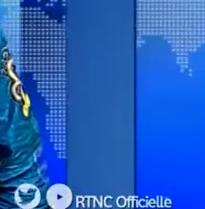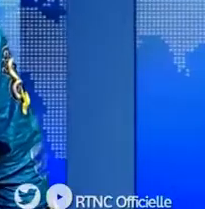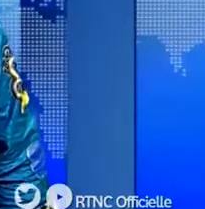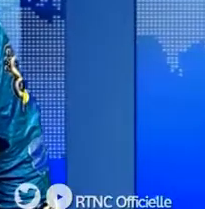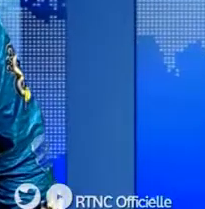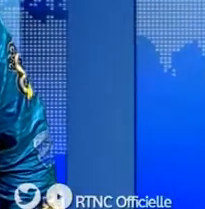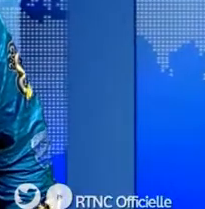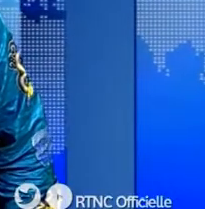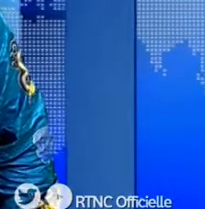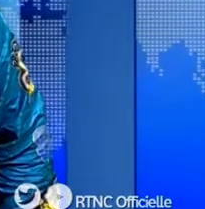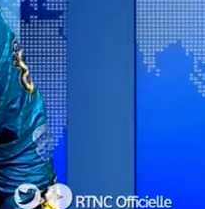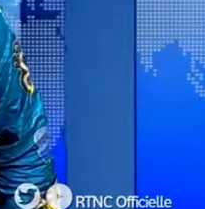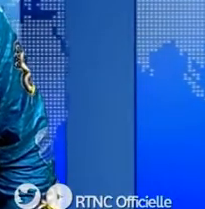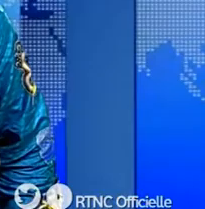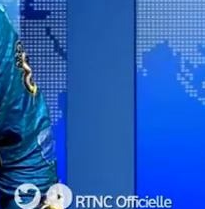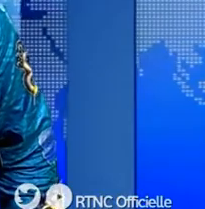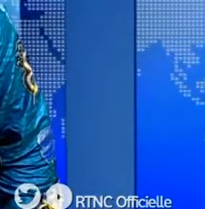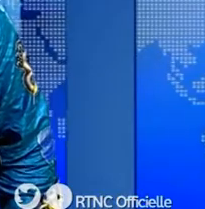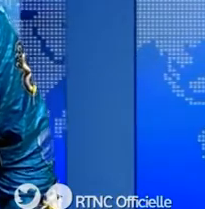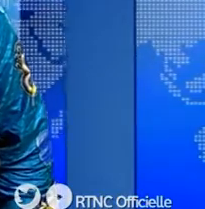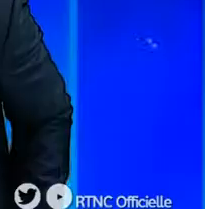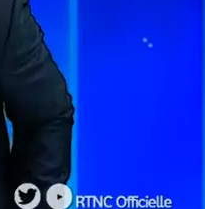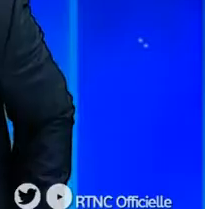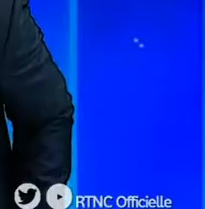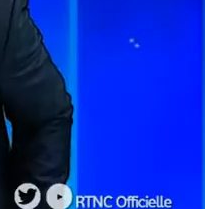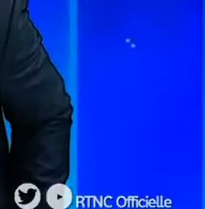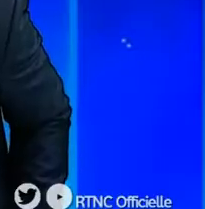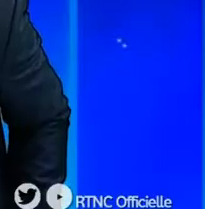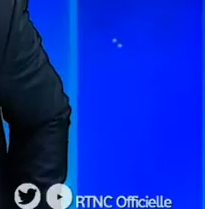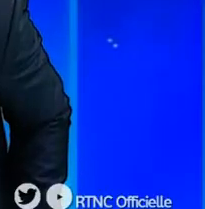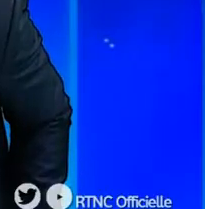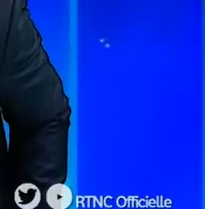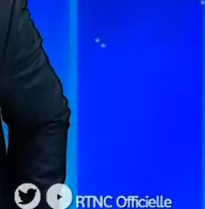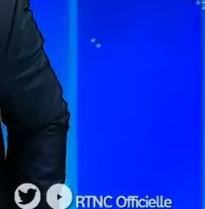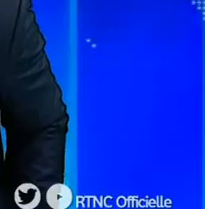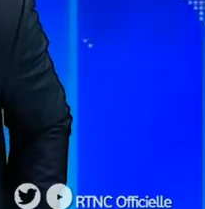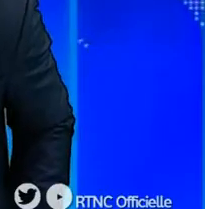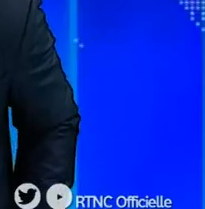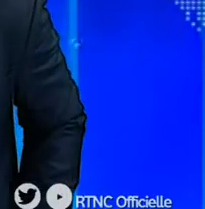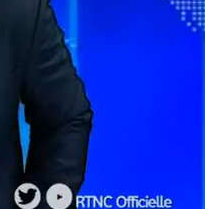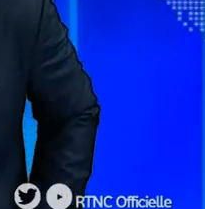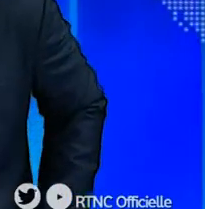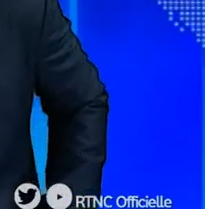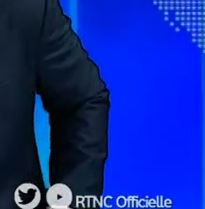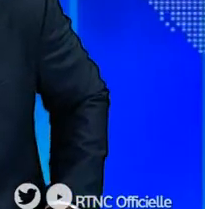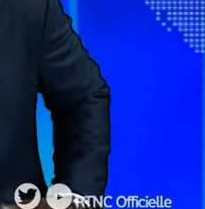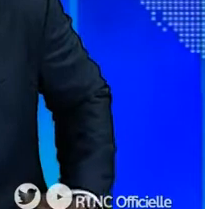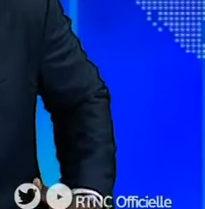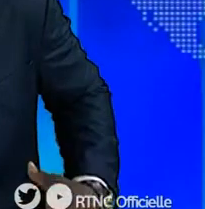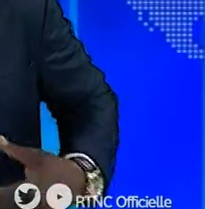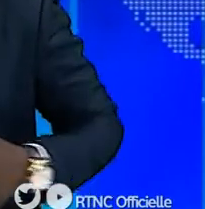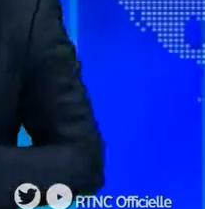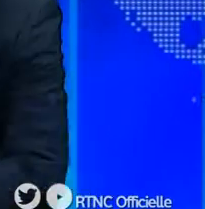coordination pour le changement de mentalité. Il y a un an, le 23 juin 2019, le chef de l'État a